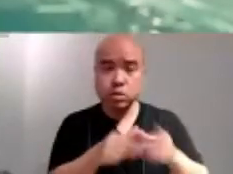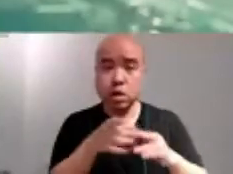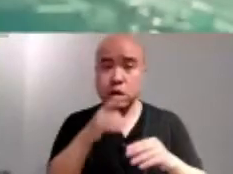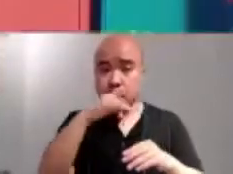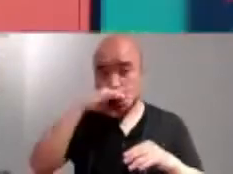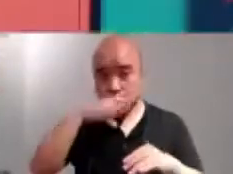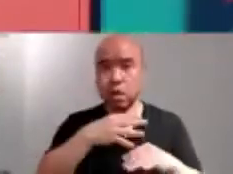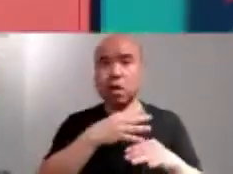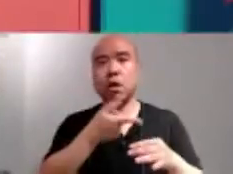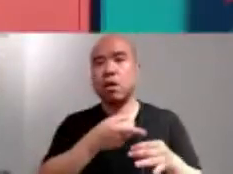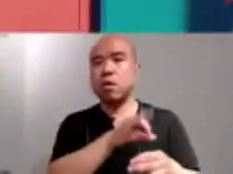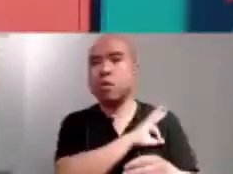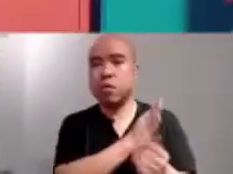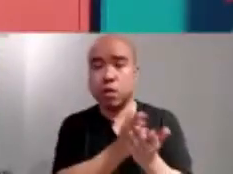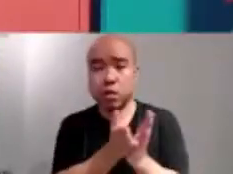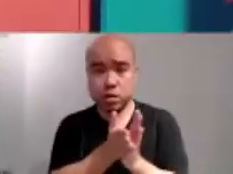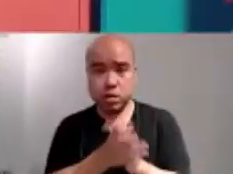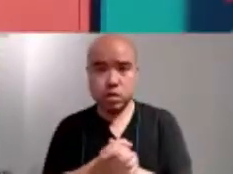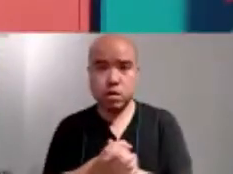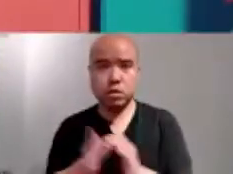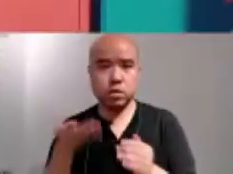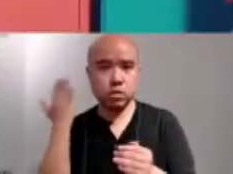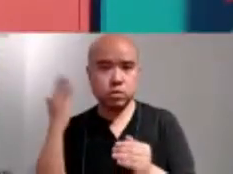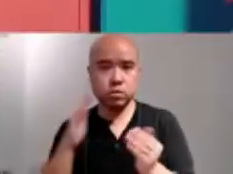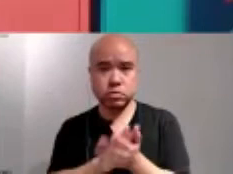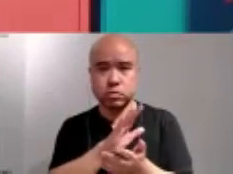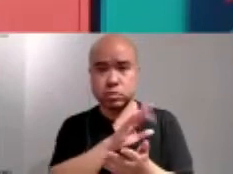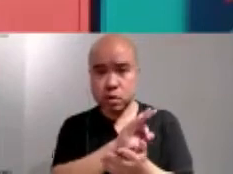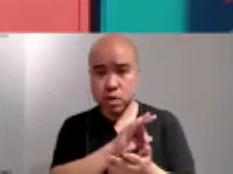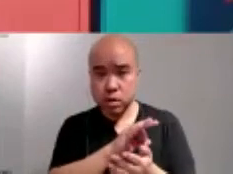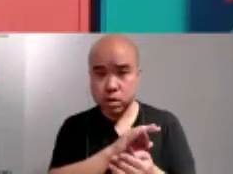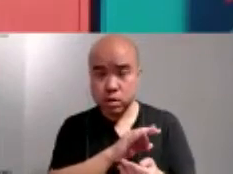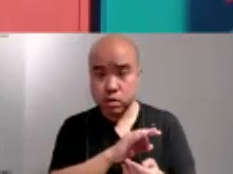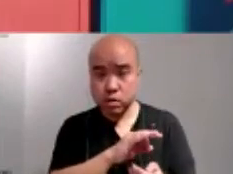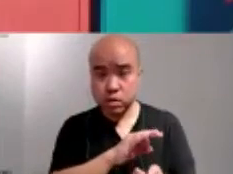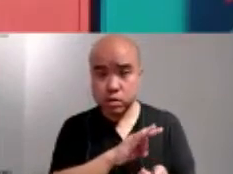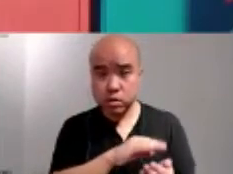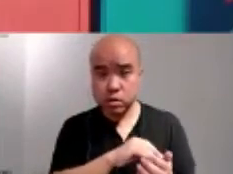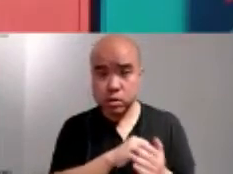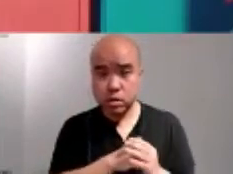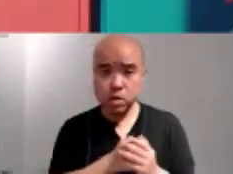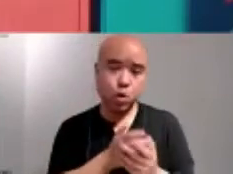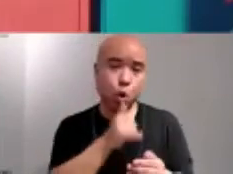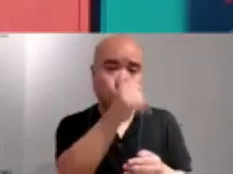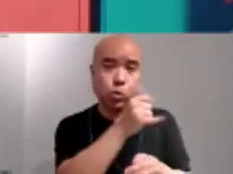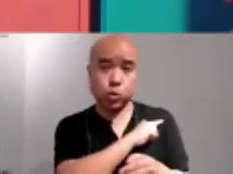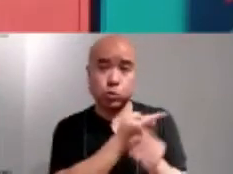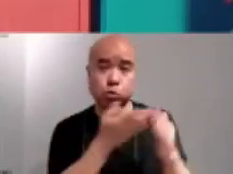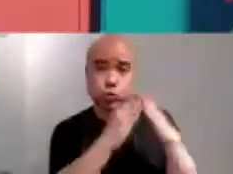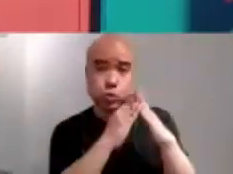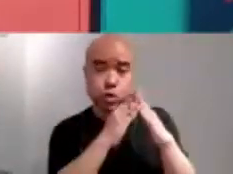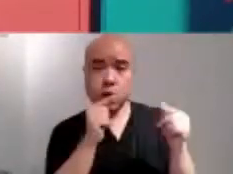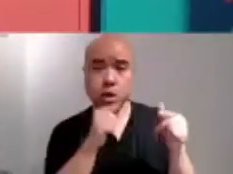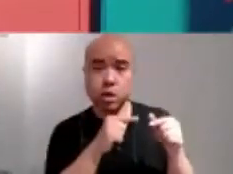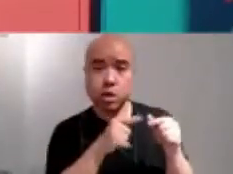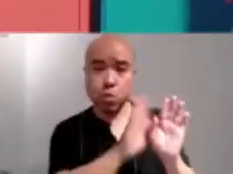等等。 我哋過去幾年一路都有去支持尼泊爾嘅幾間孤兒院同埋精神健康中心，持續